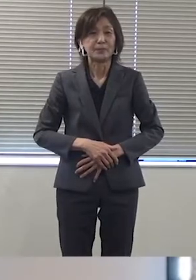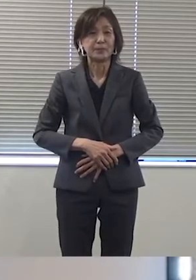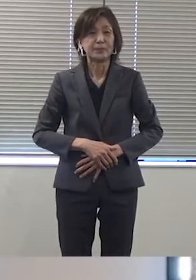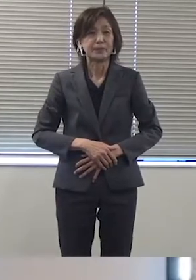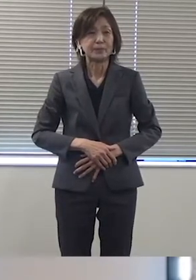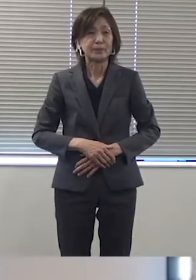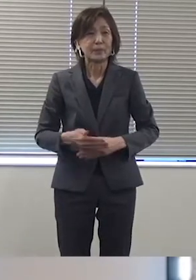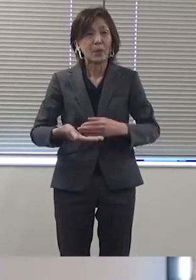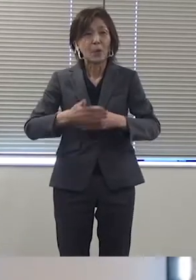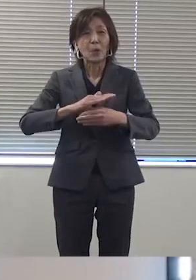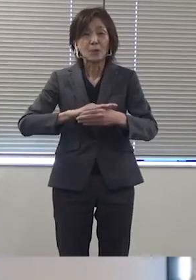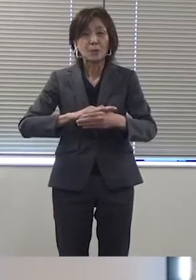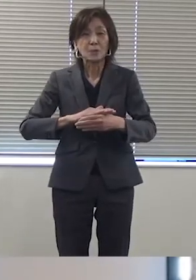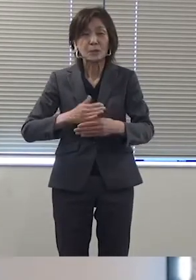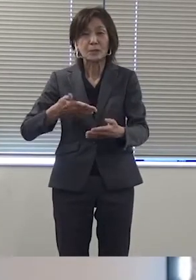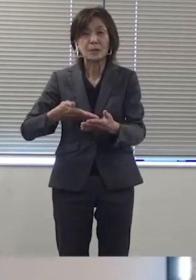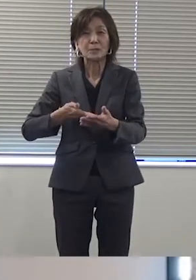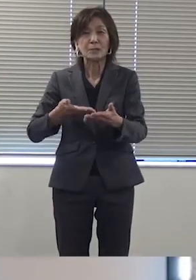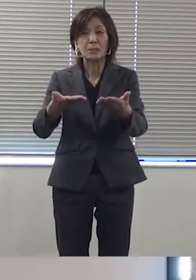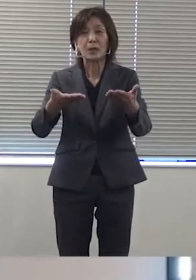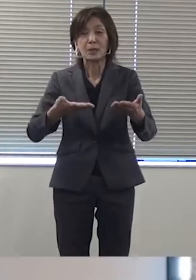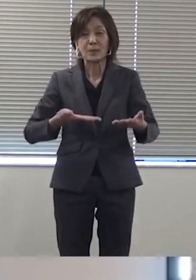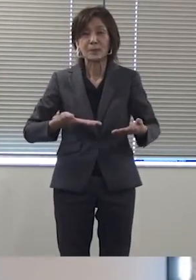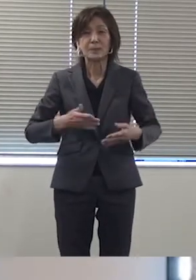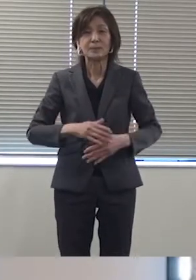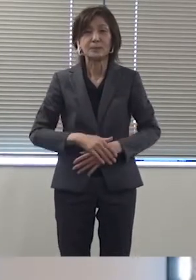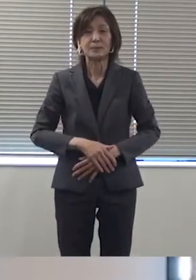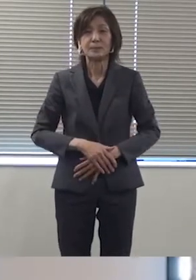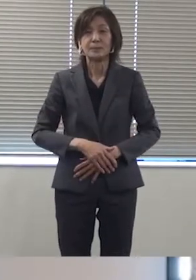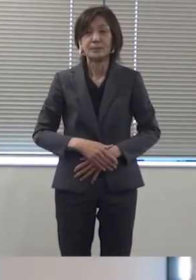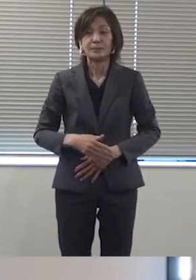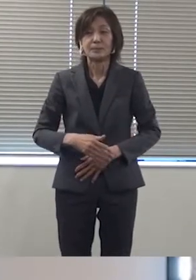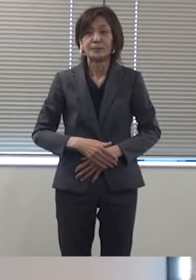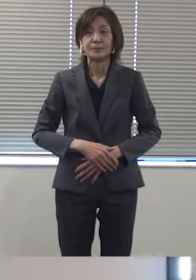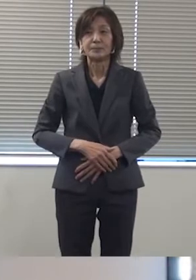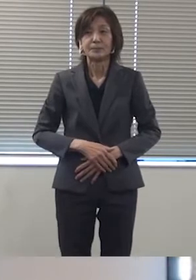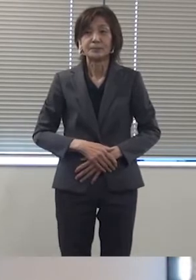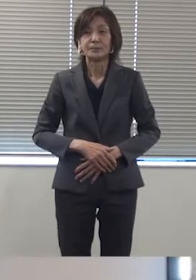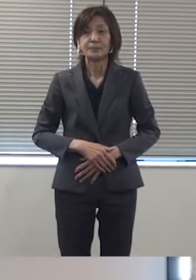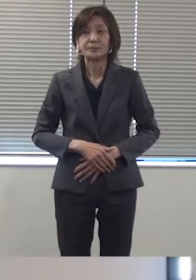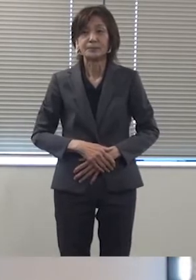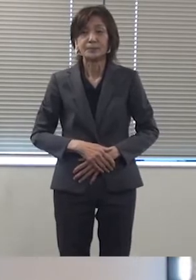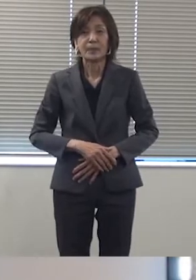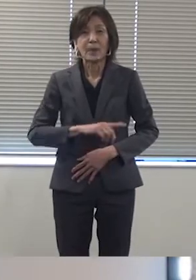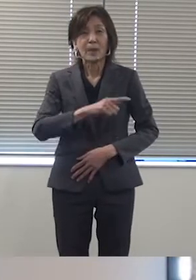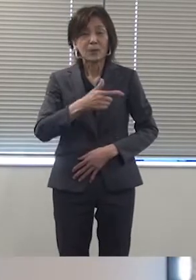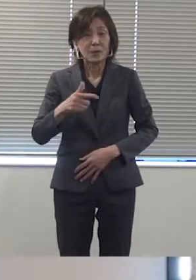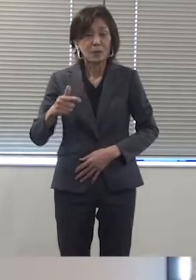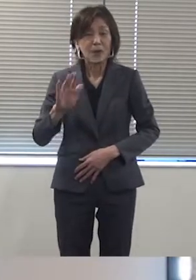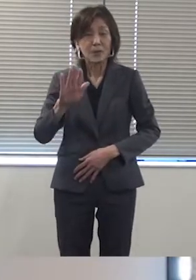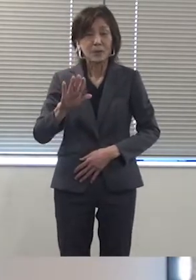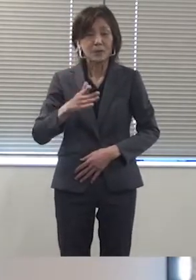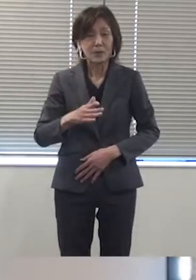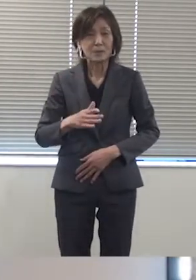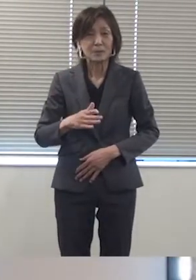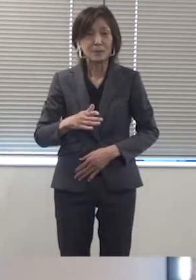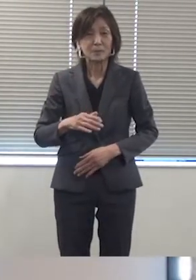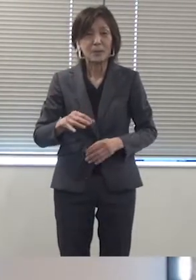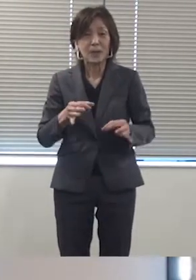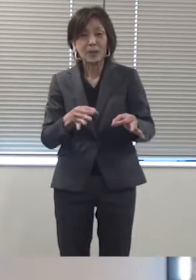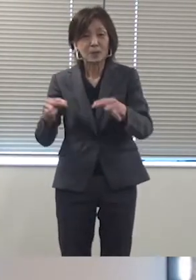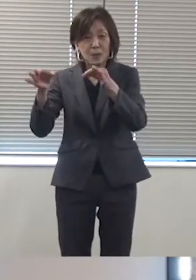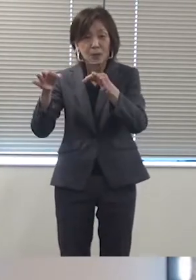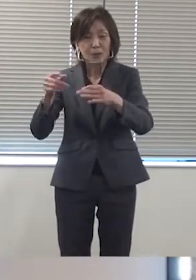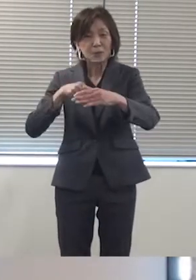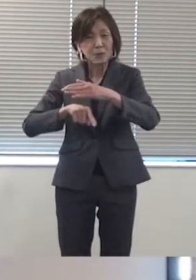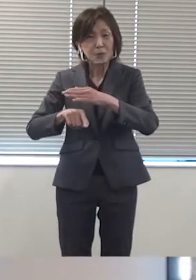当議のすみません、ものものございますけど、公金ものはやっぱりカルポートです。で、それ以外にも木村会館の耐震、公金ものはそういったものがございまして、あと